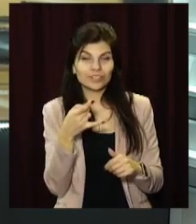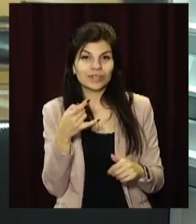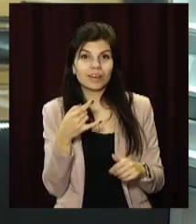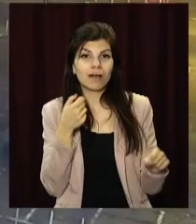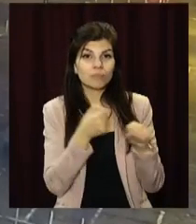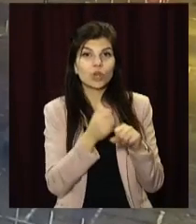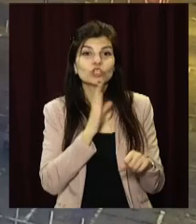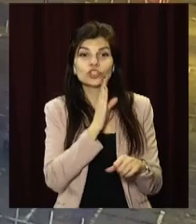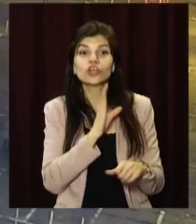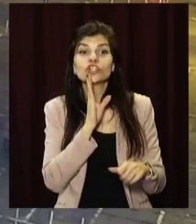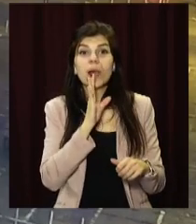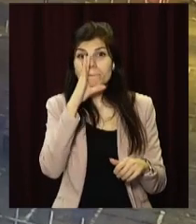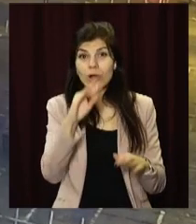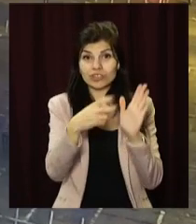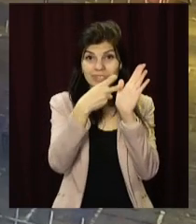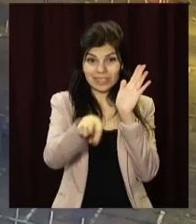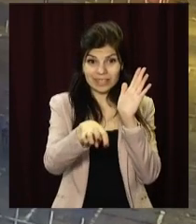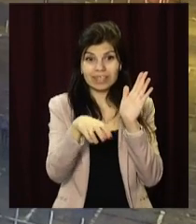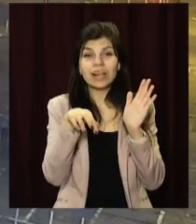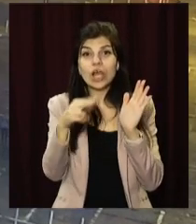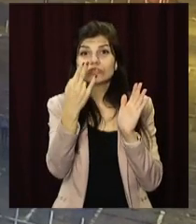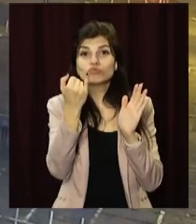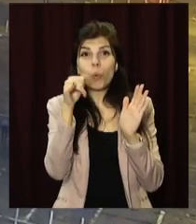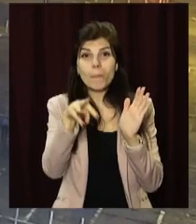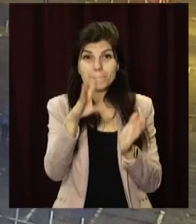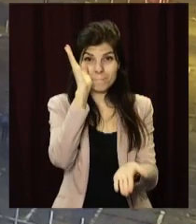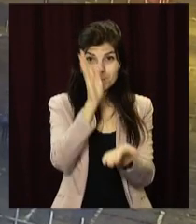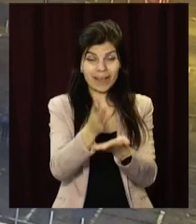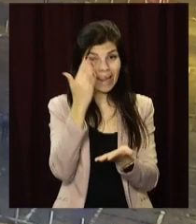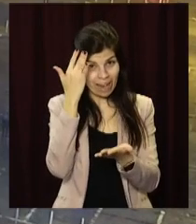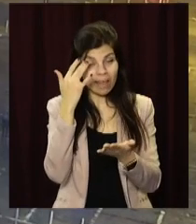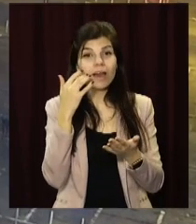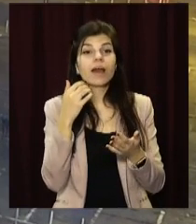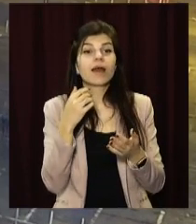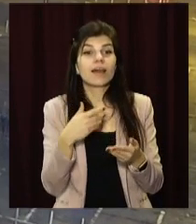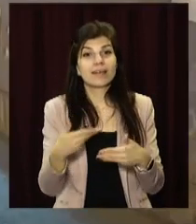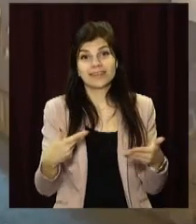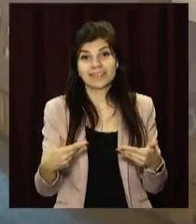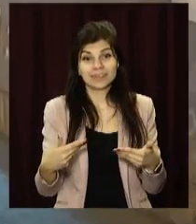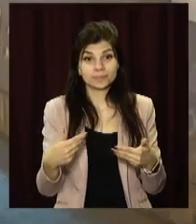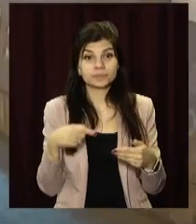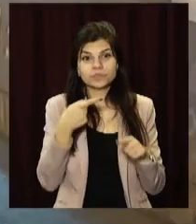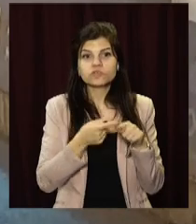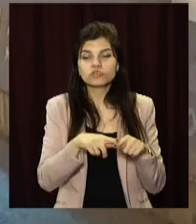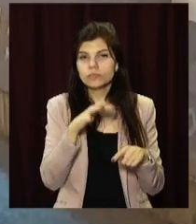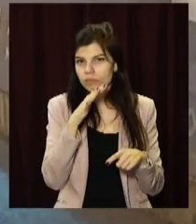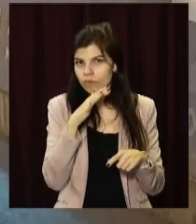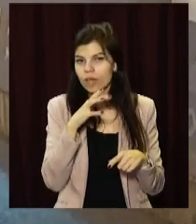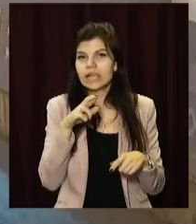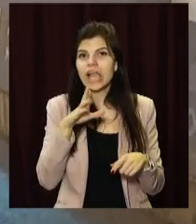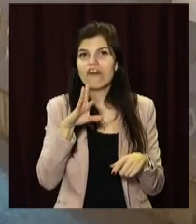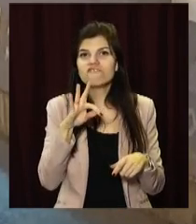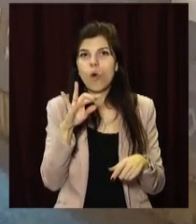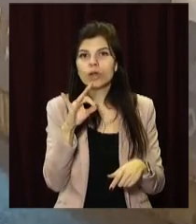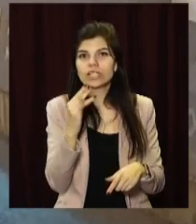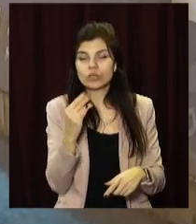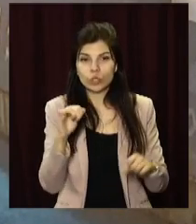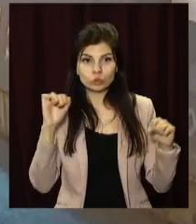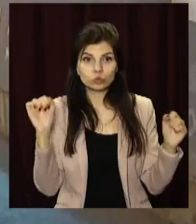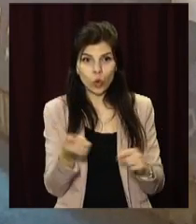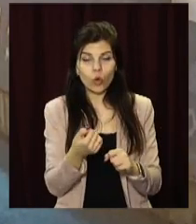Та вийшла з маршрутки і рухалася в напрямку ЦУМу через нерегульований пішохідний перехід. У цей момент проспектом Яворницького на значній